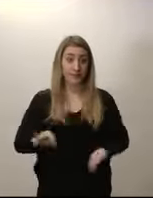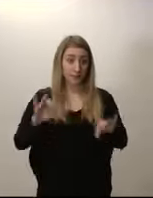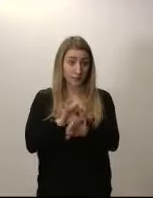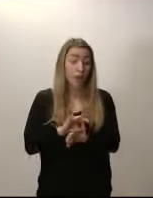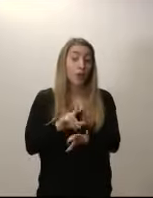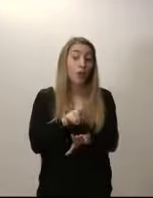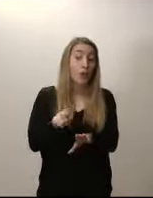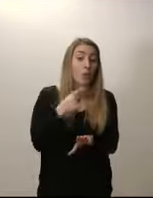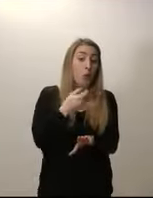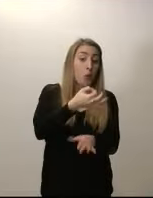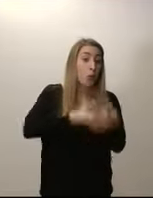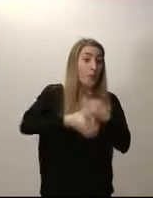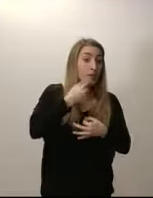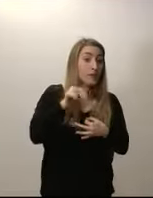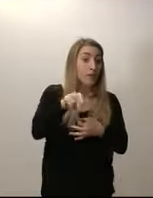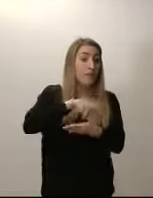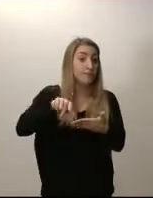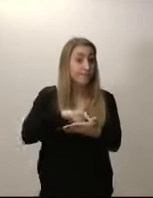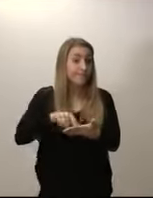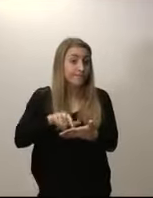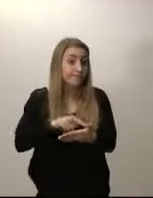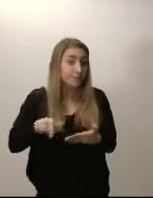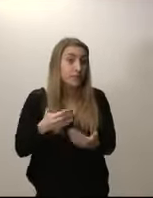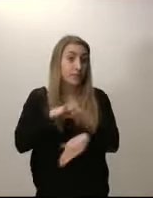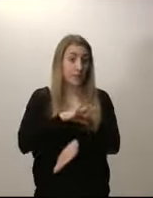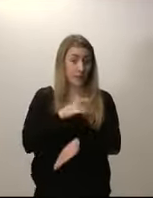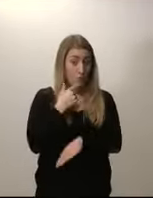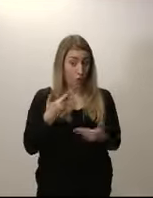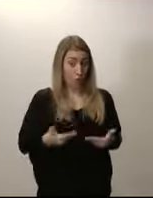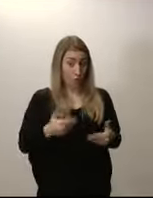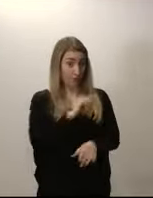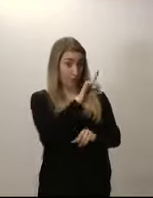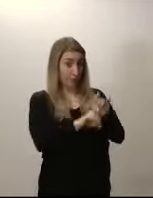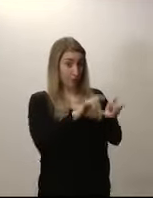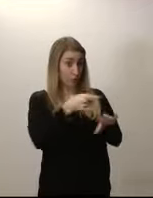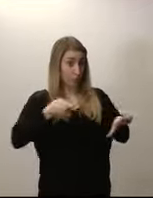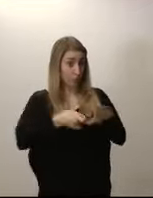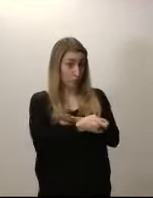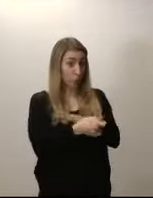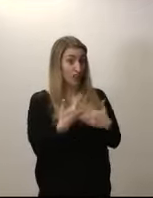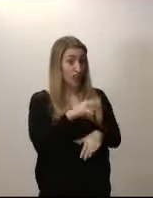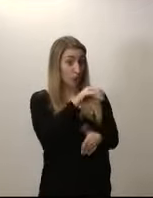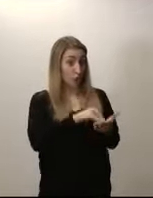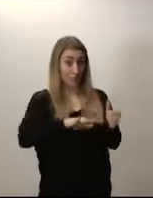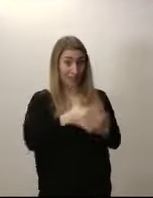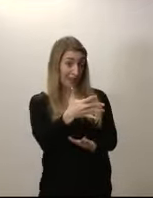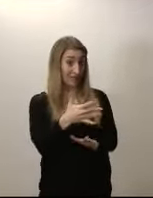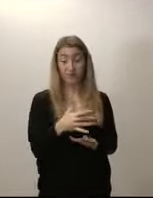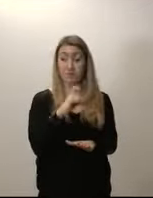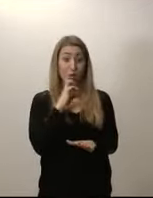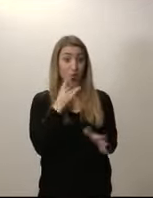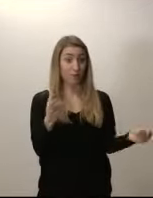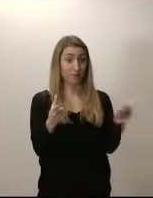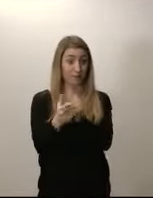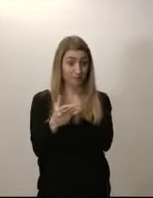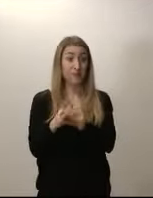fait incessamment. Et lorsque l'on reprend le site de la ville, je l'ai interrogé aujourd'hui, les subventions 2015 déjà n'y figurent toujours pas. Si vous pouviez